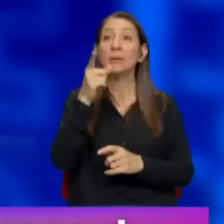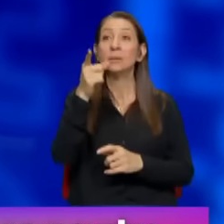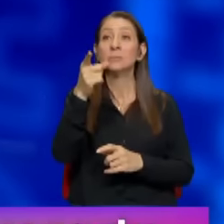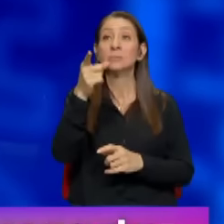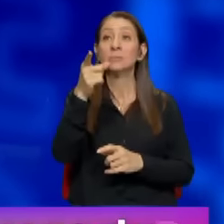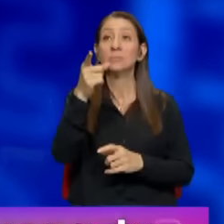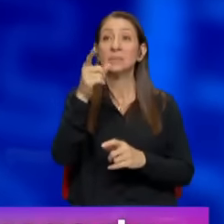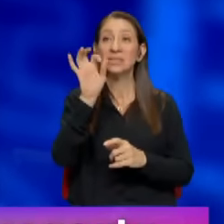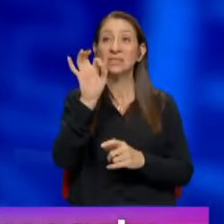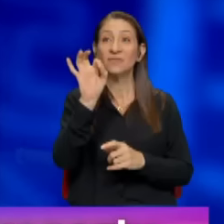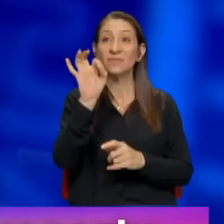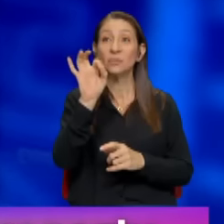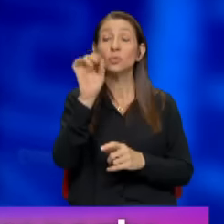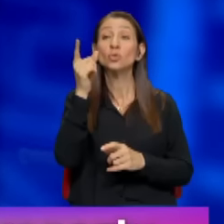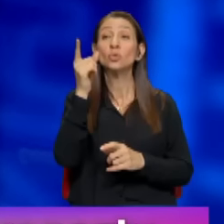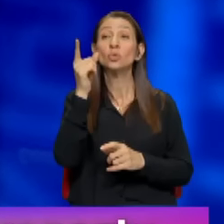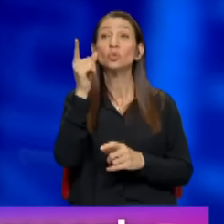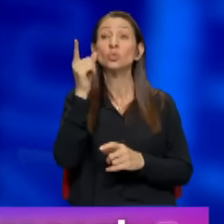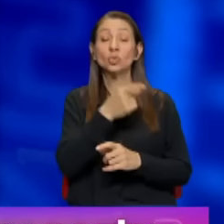buyurun.